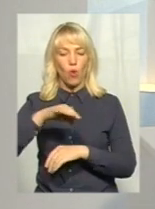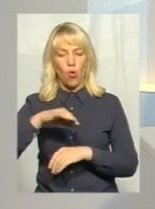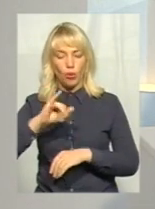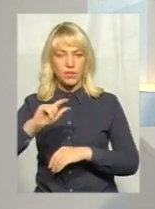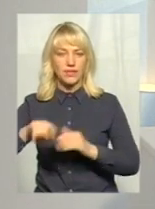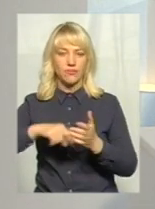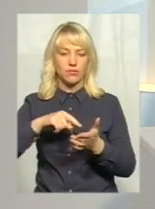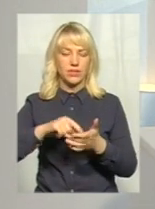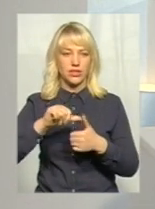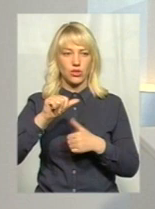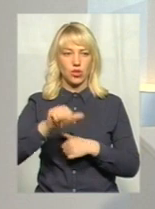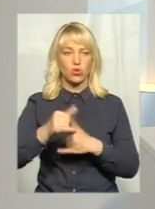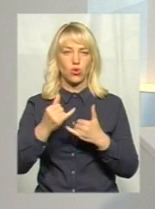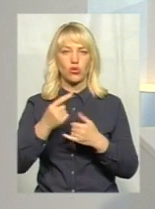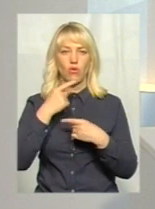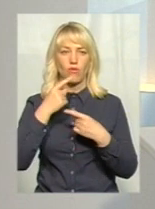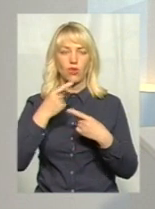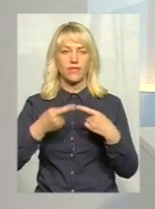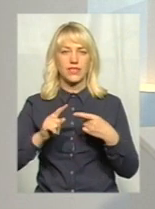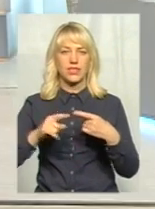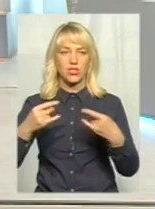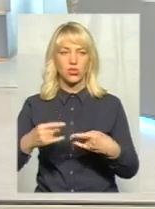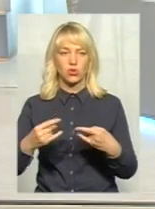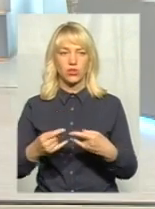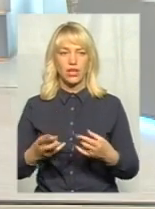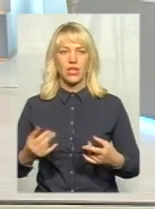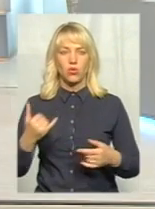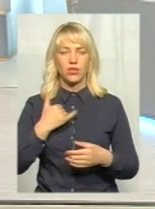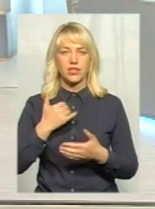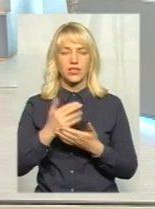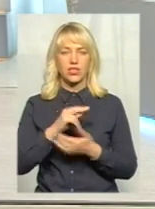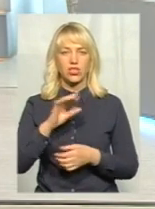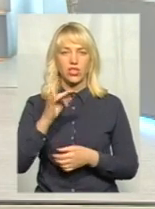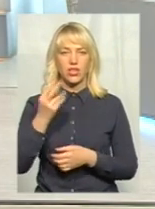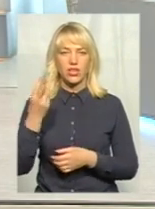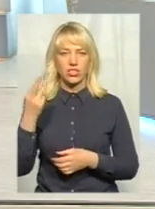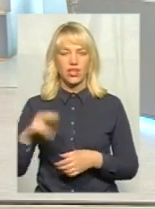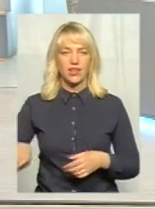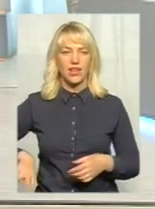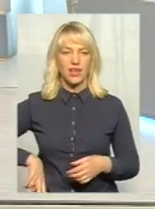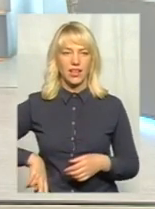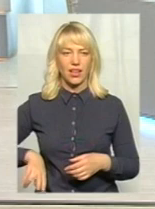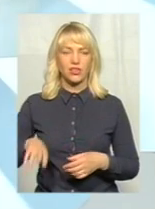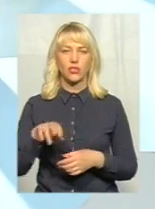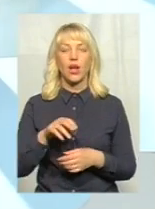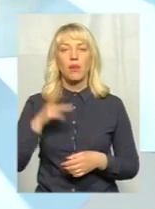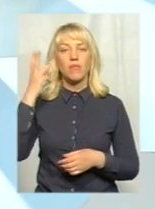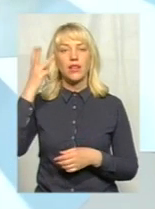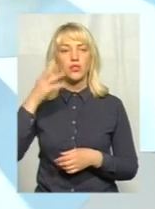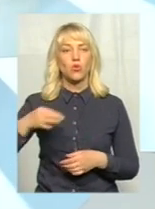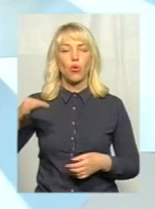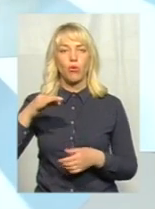говоримо сьогодні у цій студії. Наш гість сьогодні – Сергій Черешня, директор Хмельницького обласного центру зайнятості. Доброго